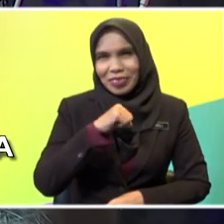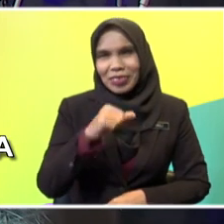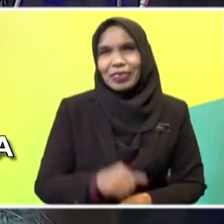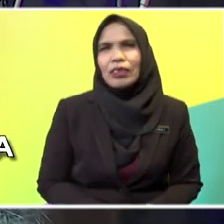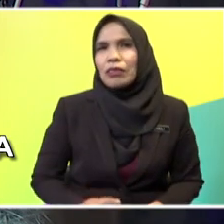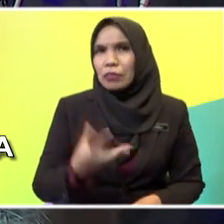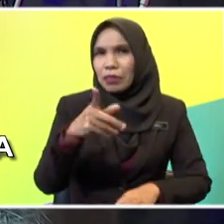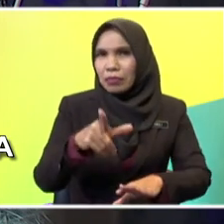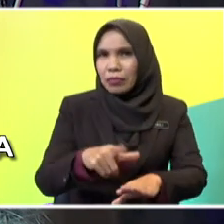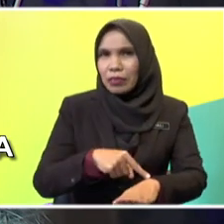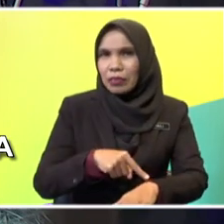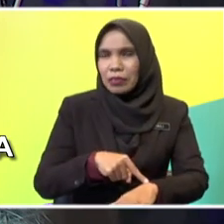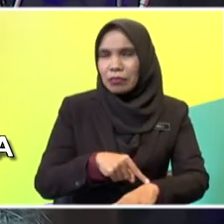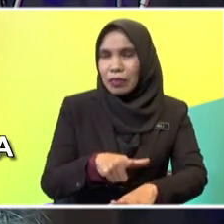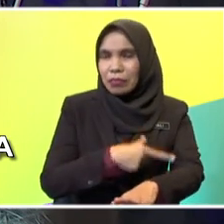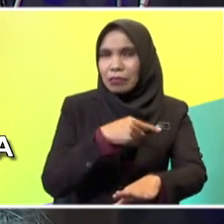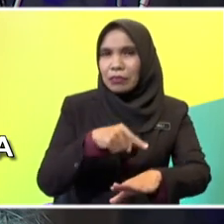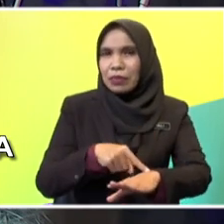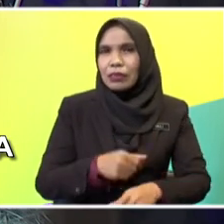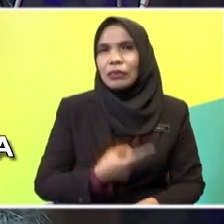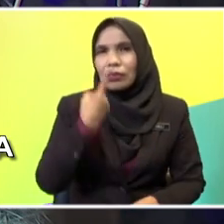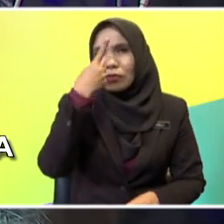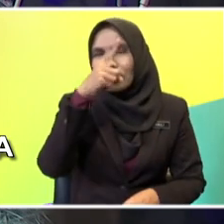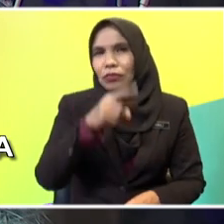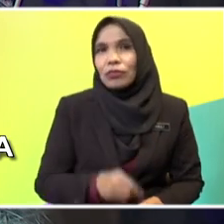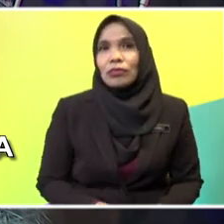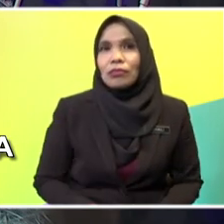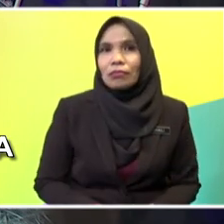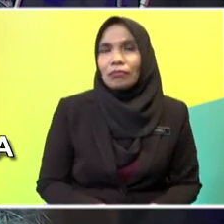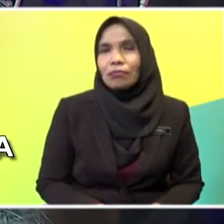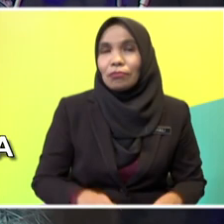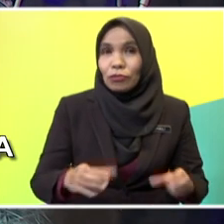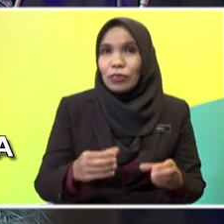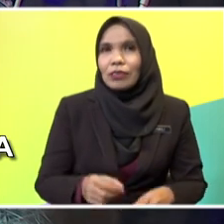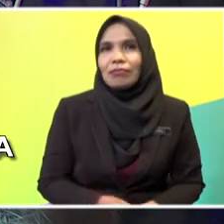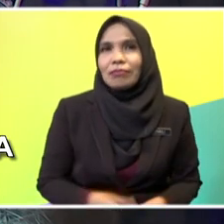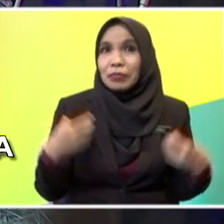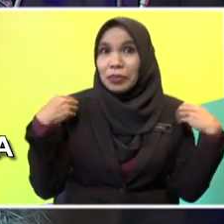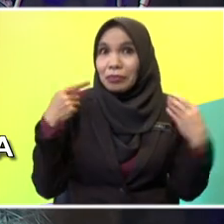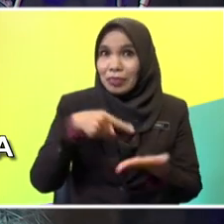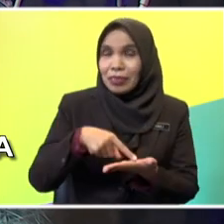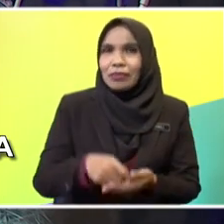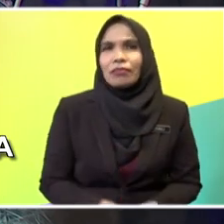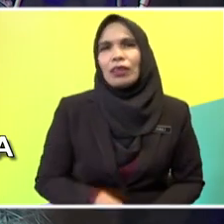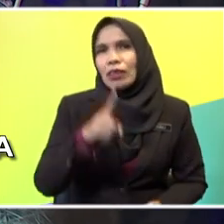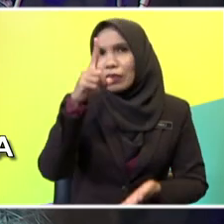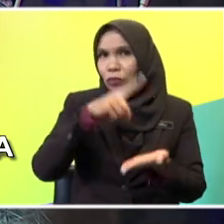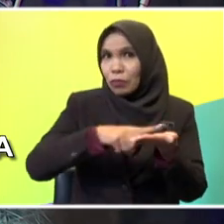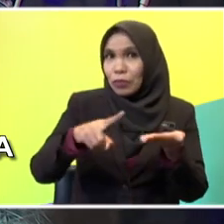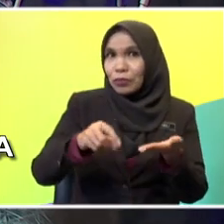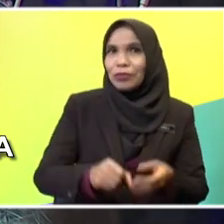masa diperlukan oleh murid-murid untuk menyiapkan satu blouse ni, Cikgu? Oh, seminggu pun boleh siap dah. Wah,